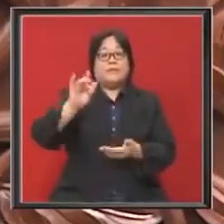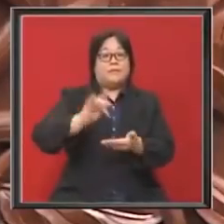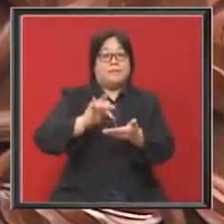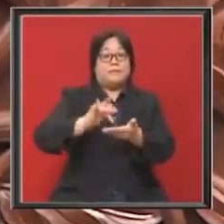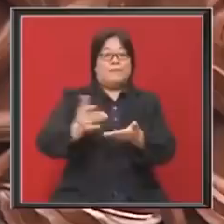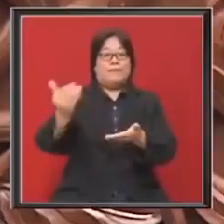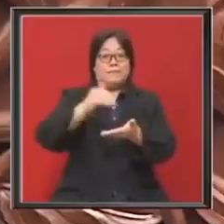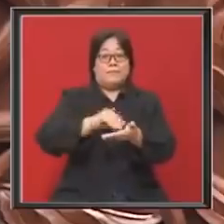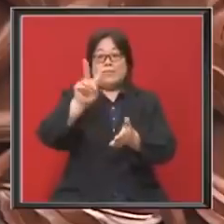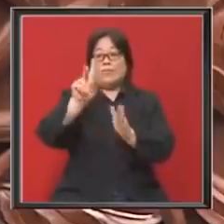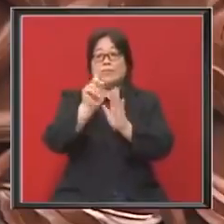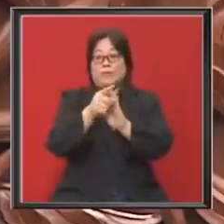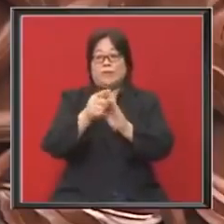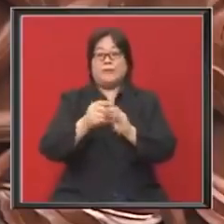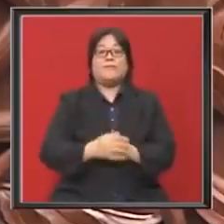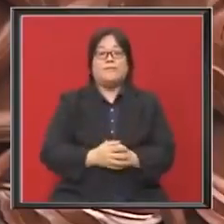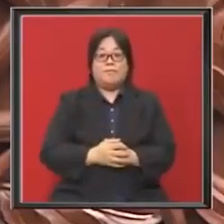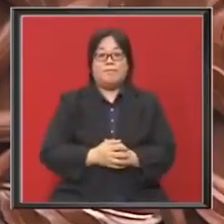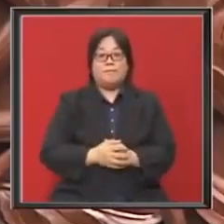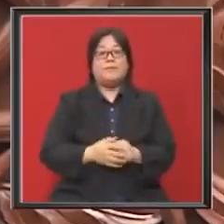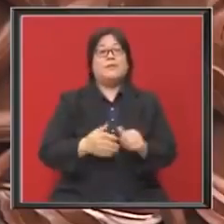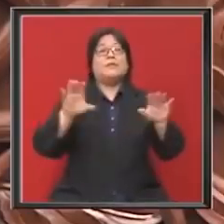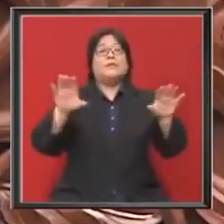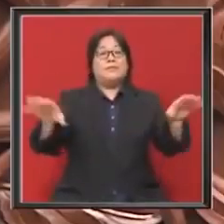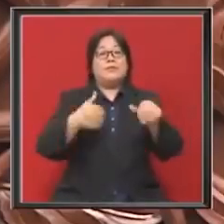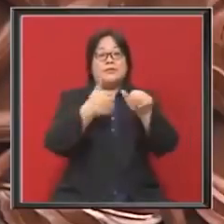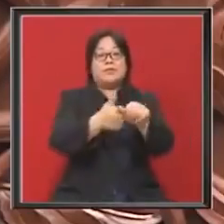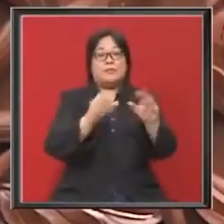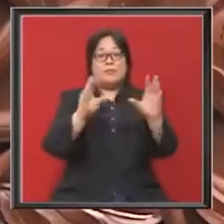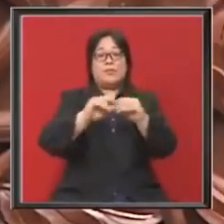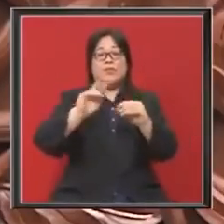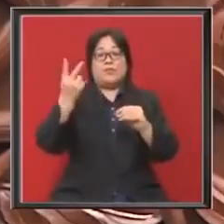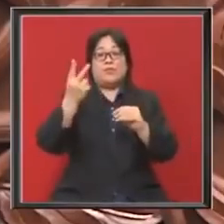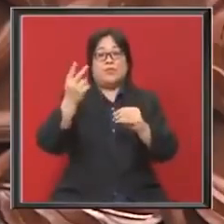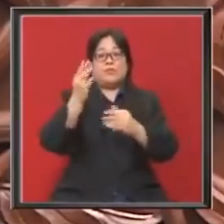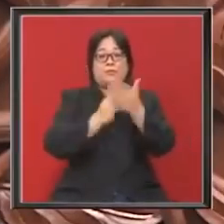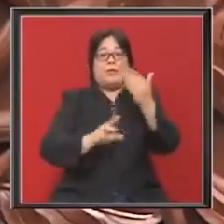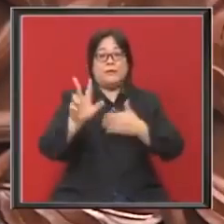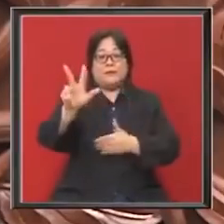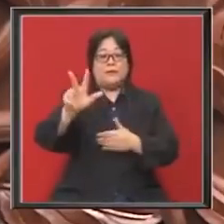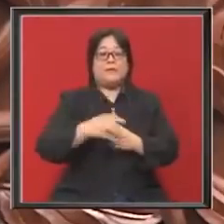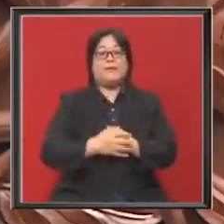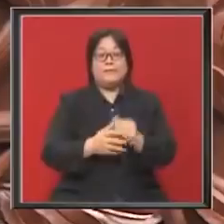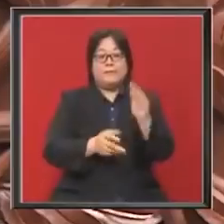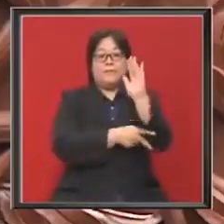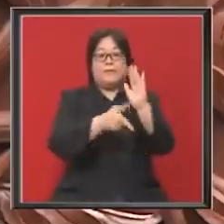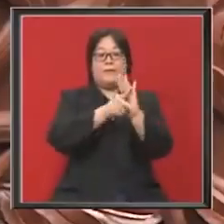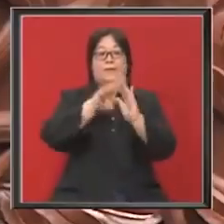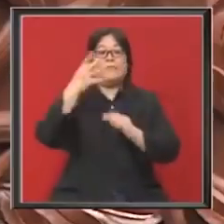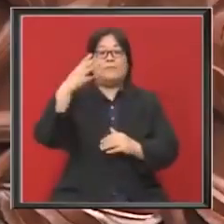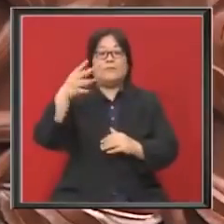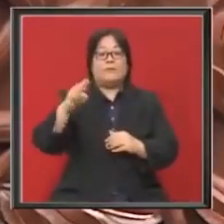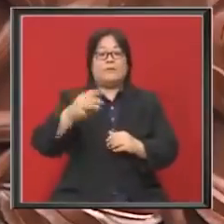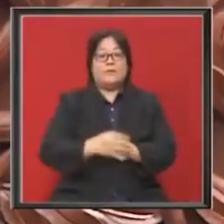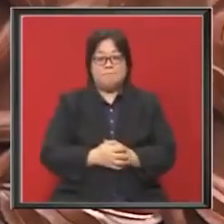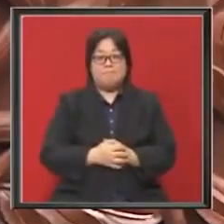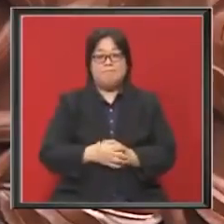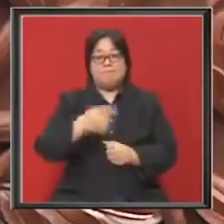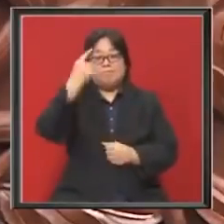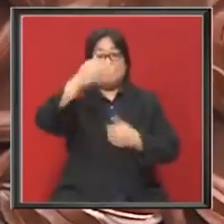dibunyikan selama dua menit lagi seperti yang telah dilakukan pada masyarakat dua penggal ketiga paling menit ke-14